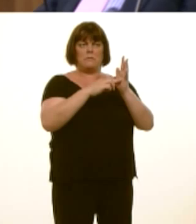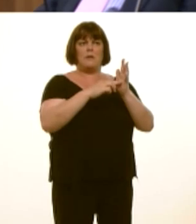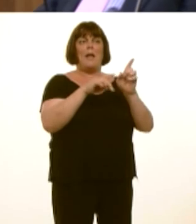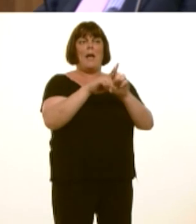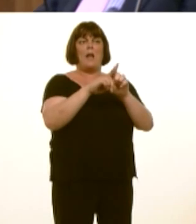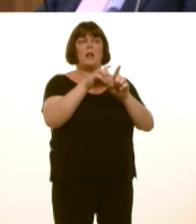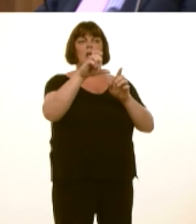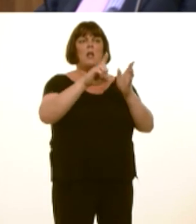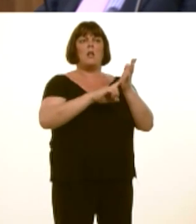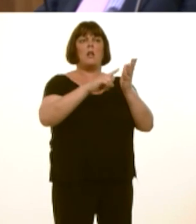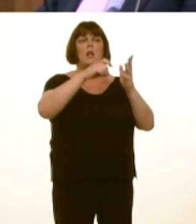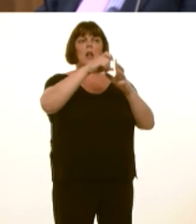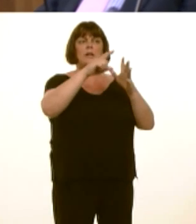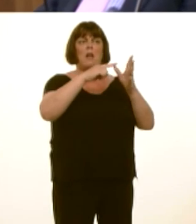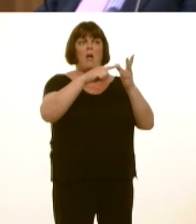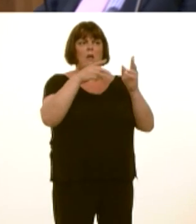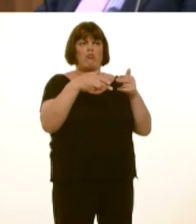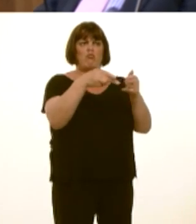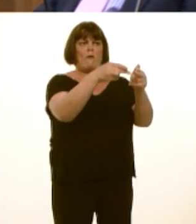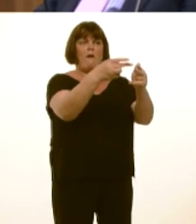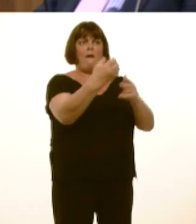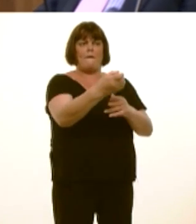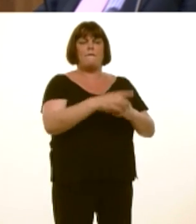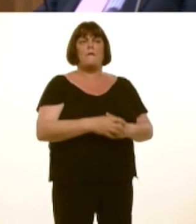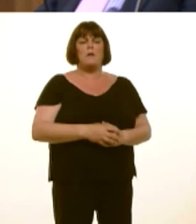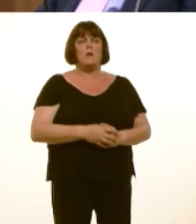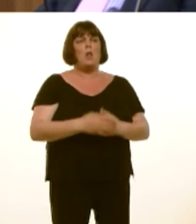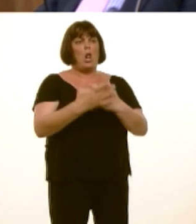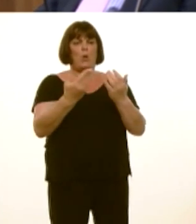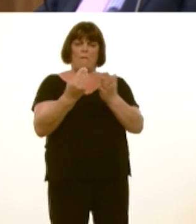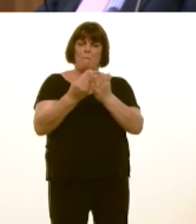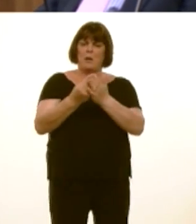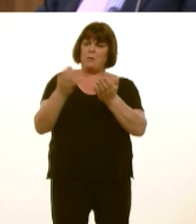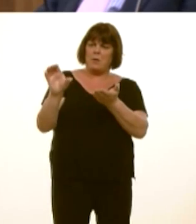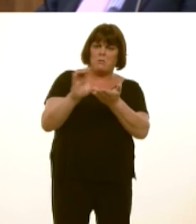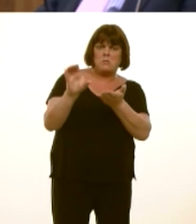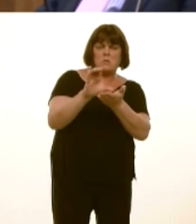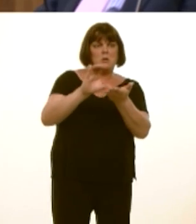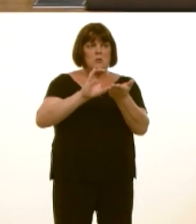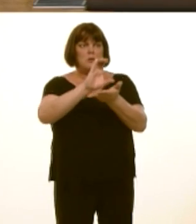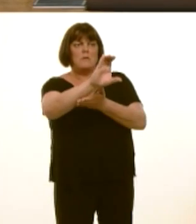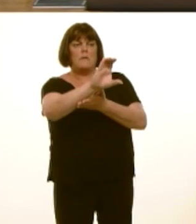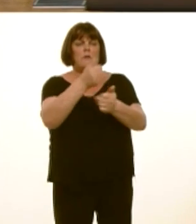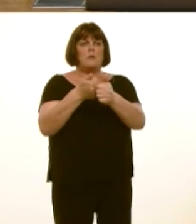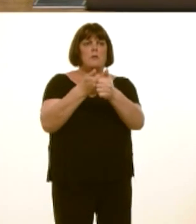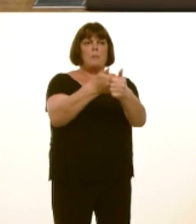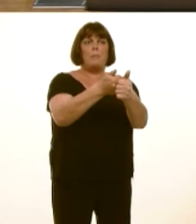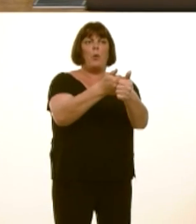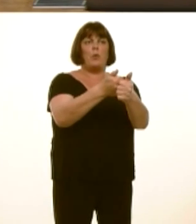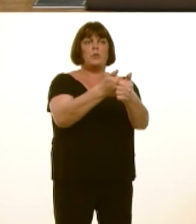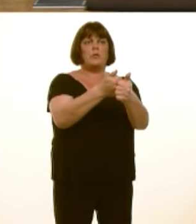thwristiaeth Abergwain ag Wdig er mwyn wrth gwrs i hybu gogledd Sir Benfro fel rwle i ymweld